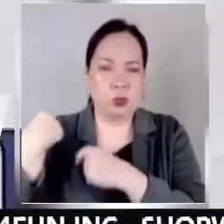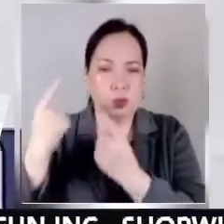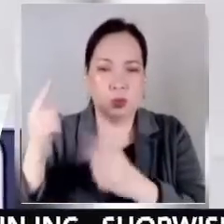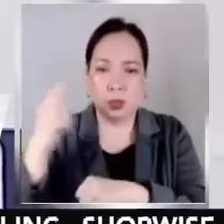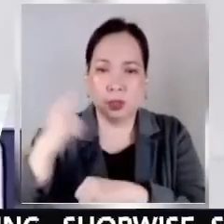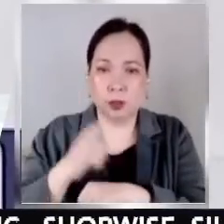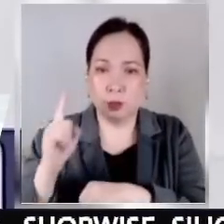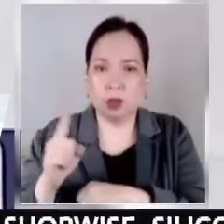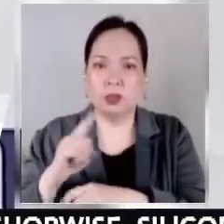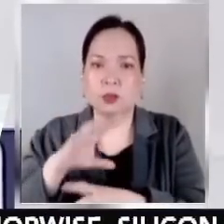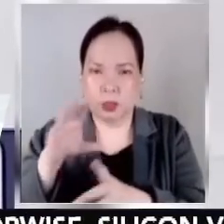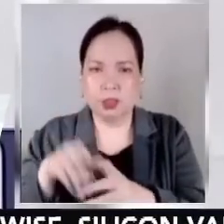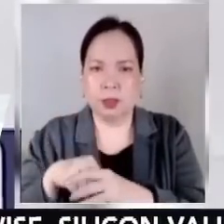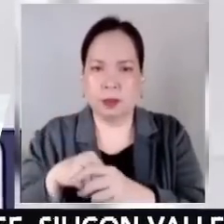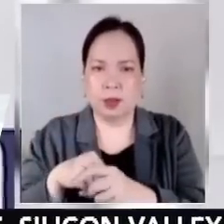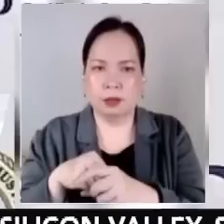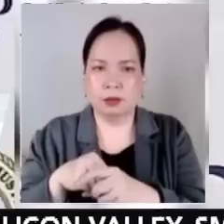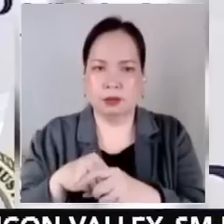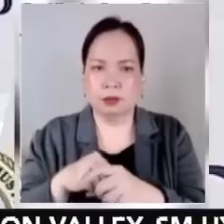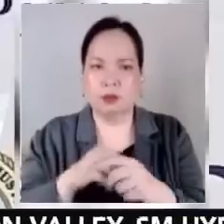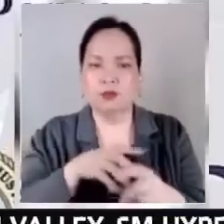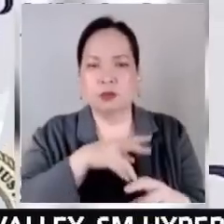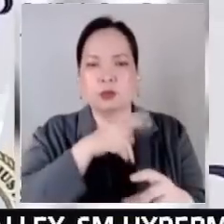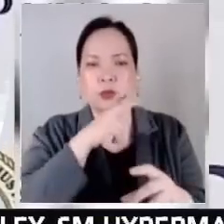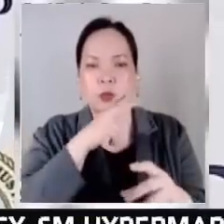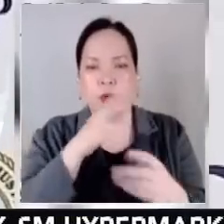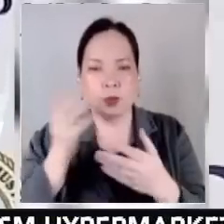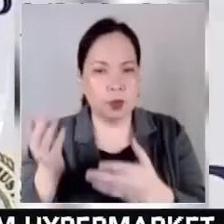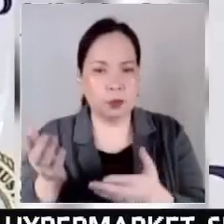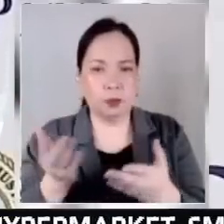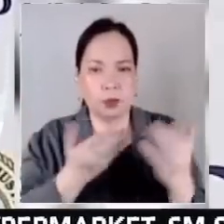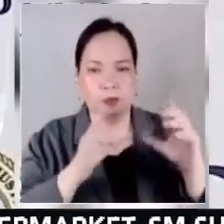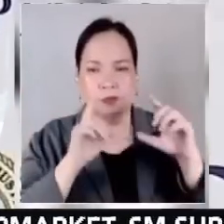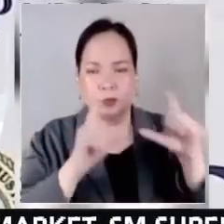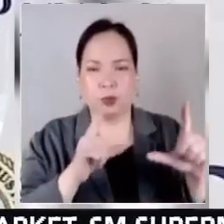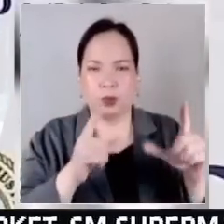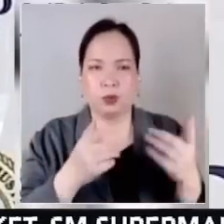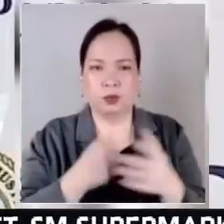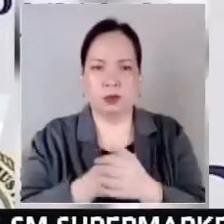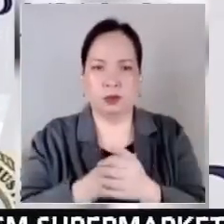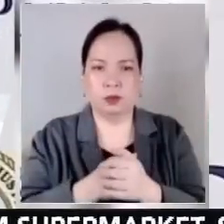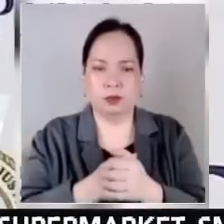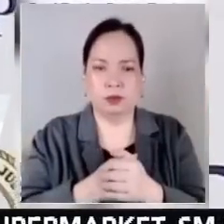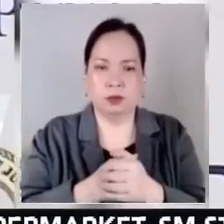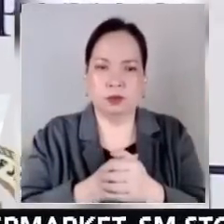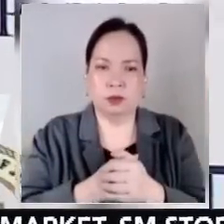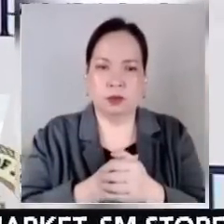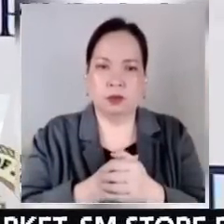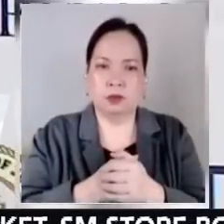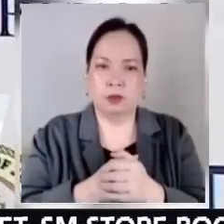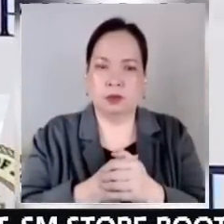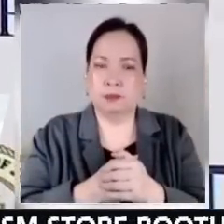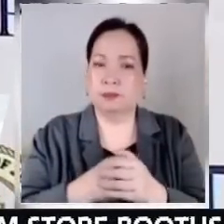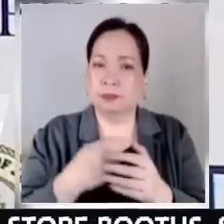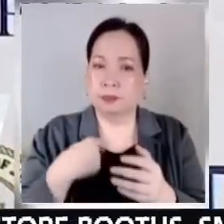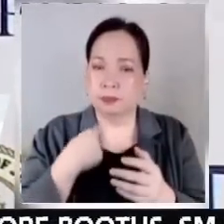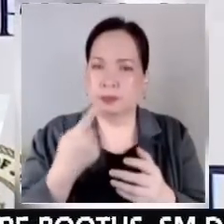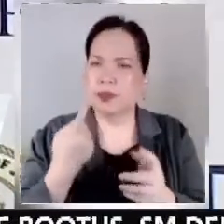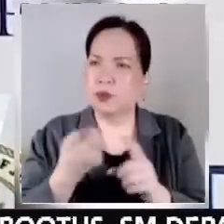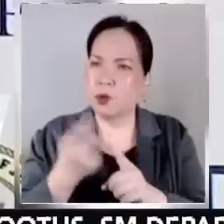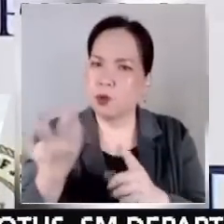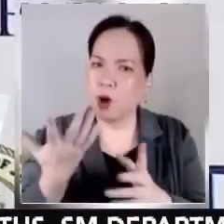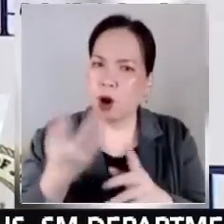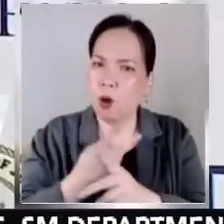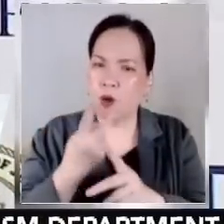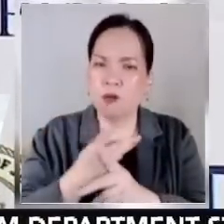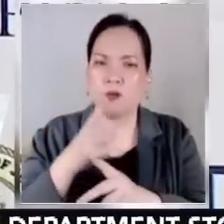it to be among the suspects to be caught Figures in the statements Uh made by The Other by The Other